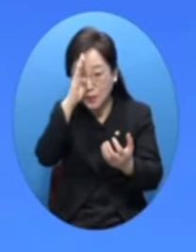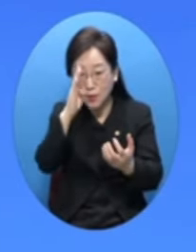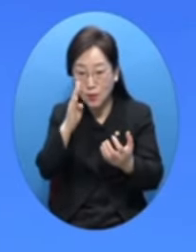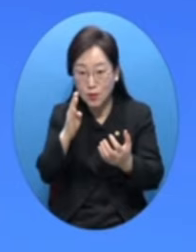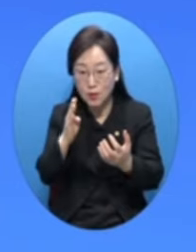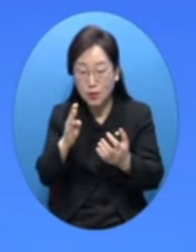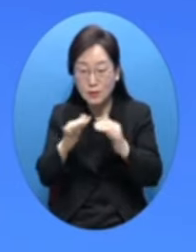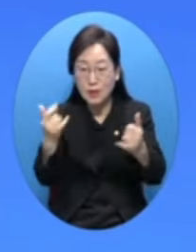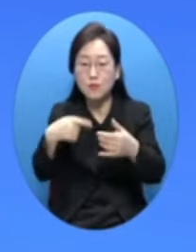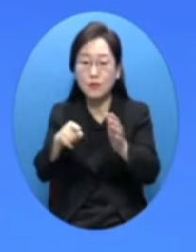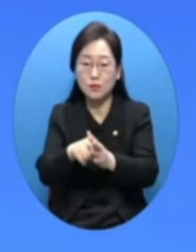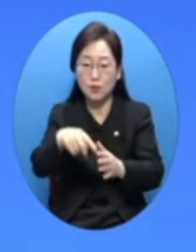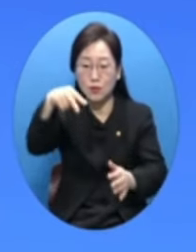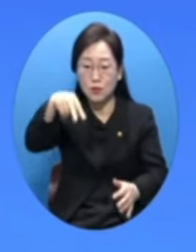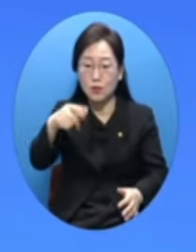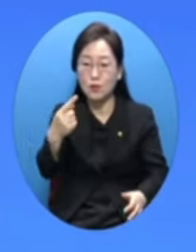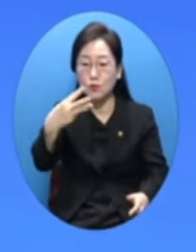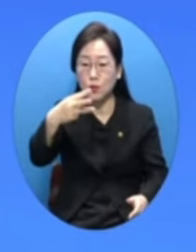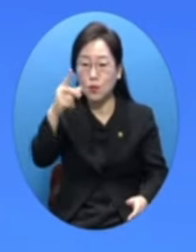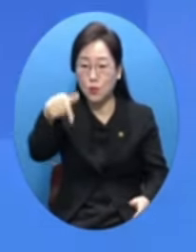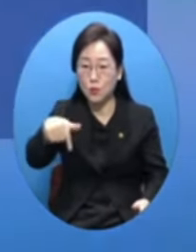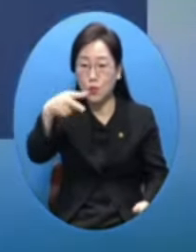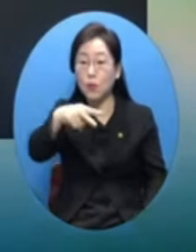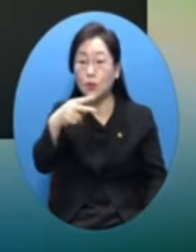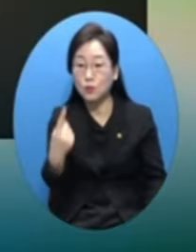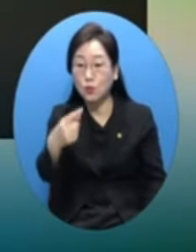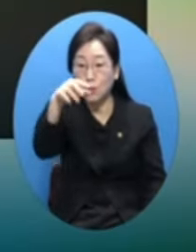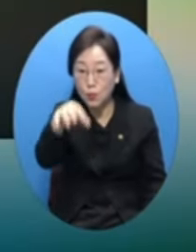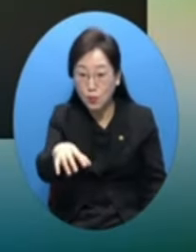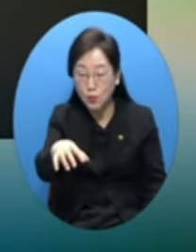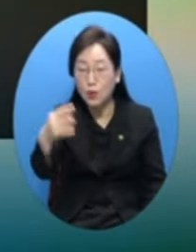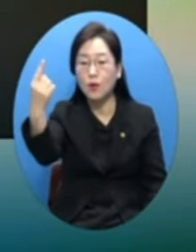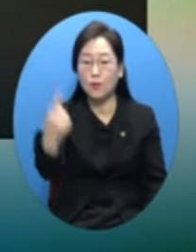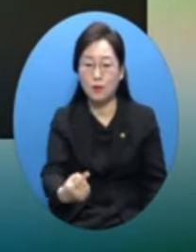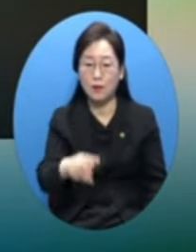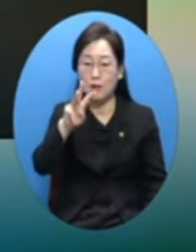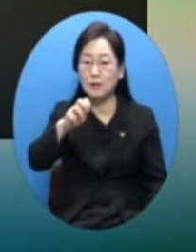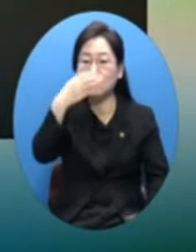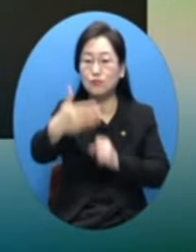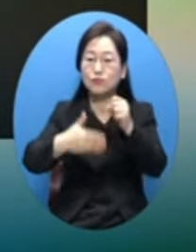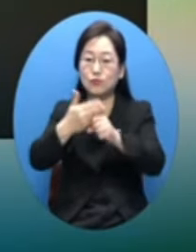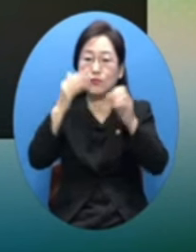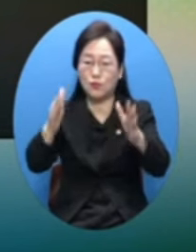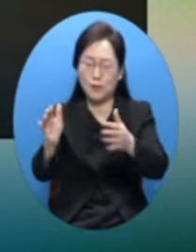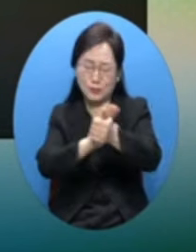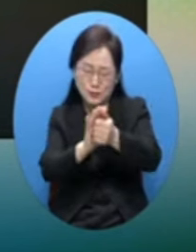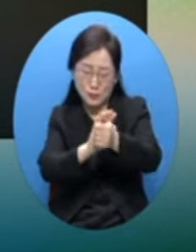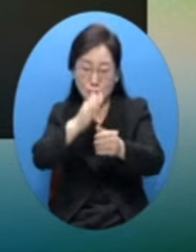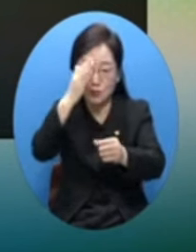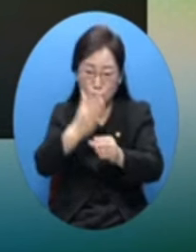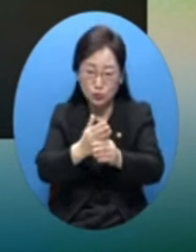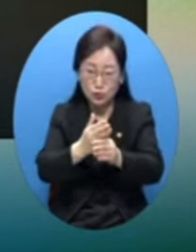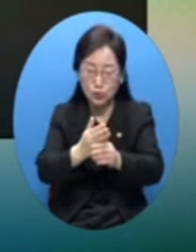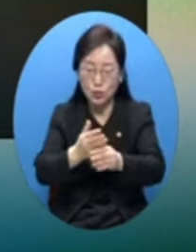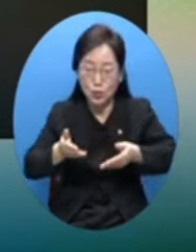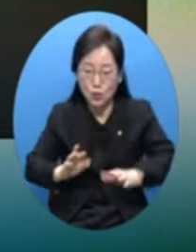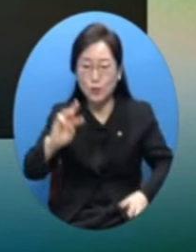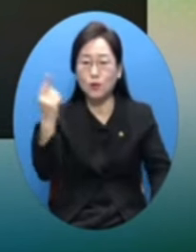와서 39년을 섬기다가 고개 돌아간 두 간호사 이야기가 나옵니다.